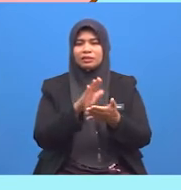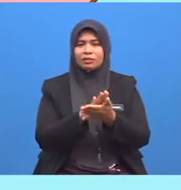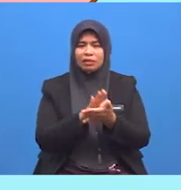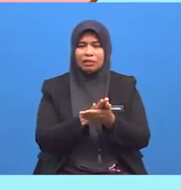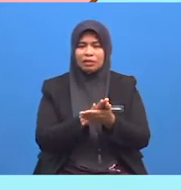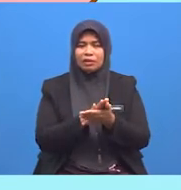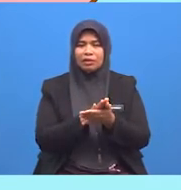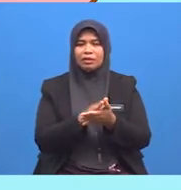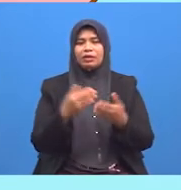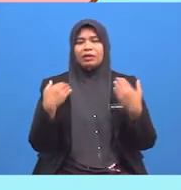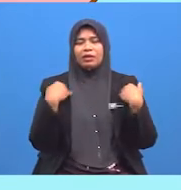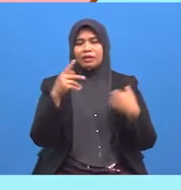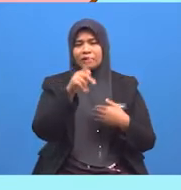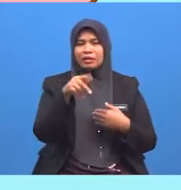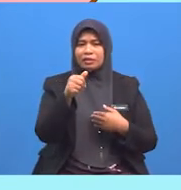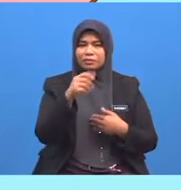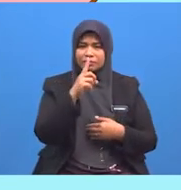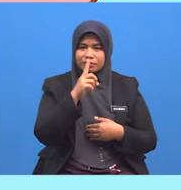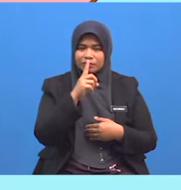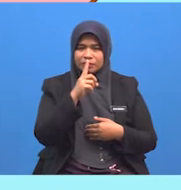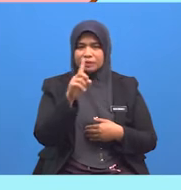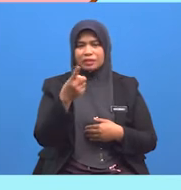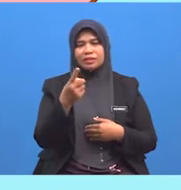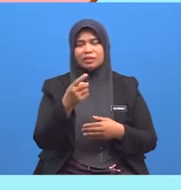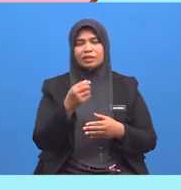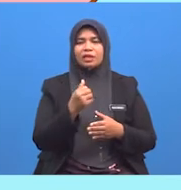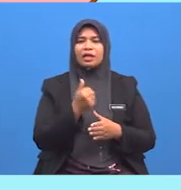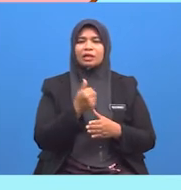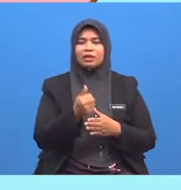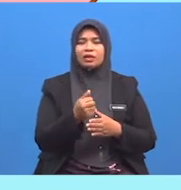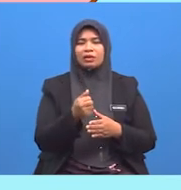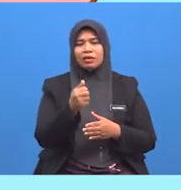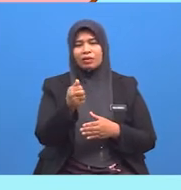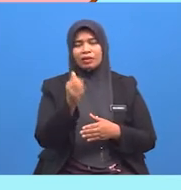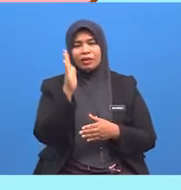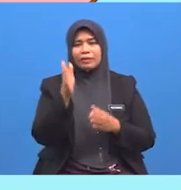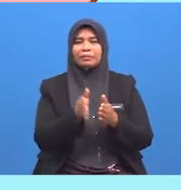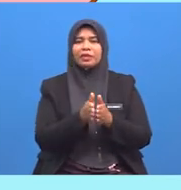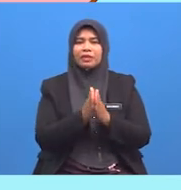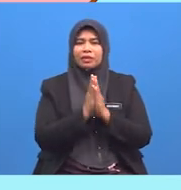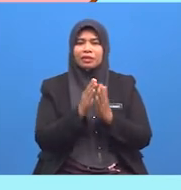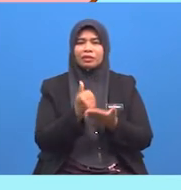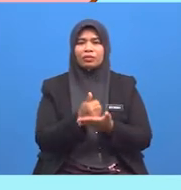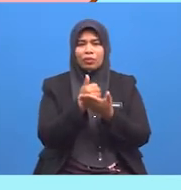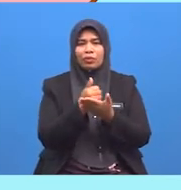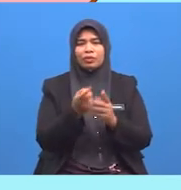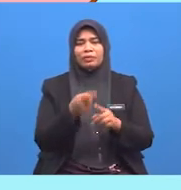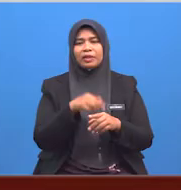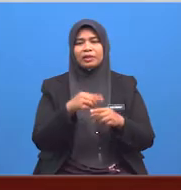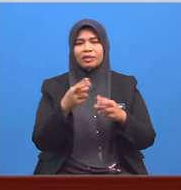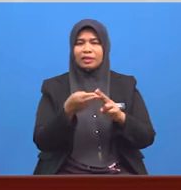Adakah kamu akan berdiam diri atau kamu akan meminta pertolongan dari Rakan atau